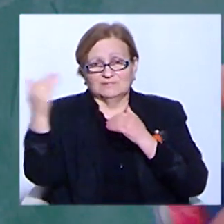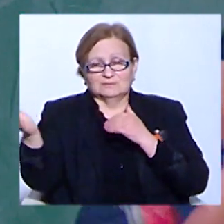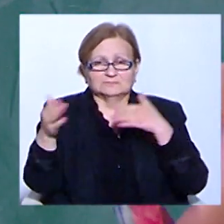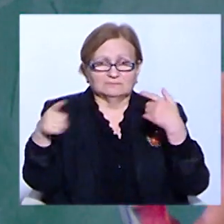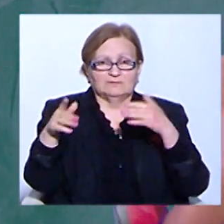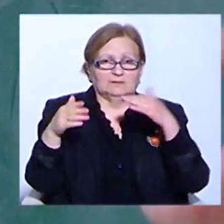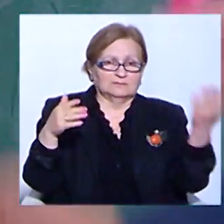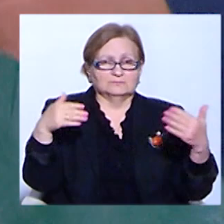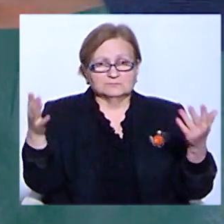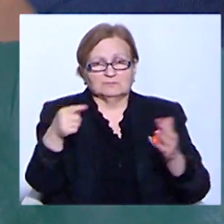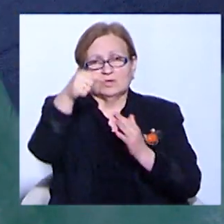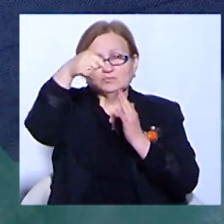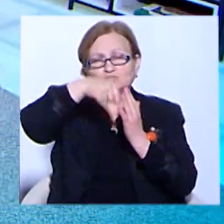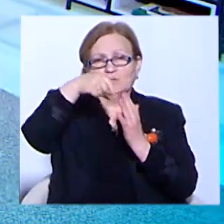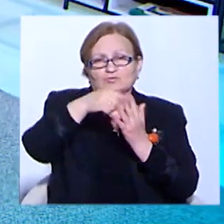1.42-ის შორის.